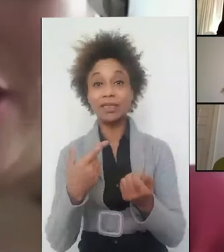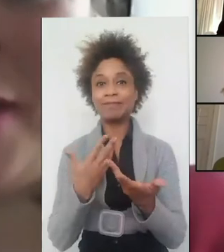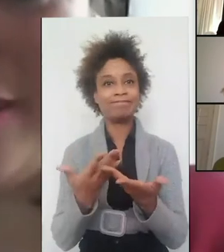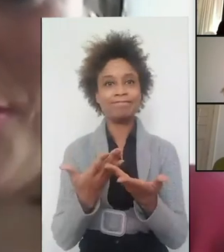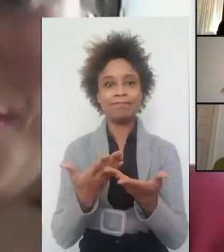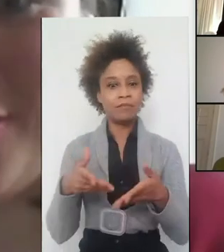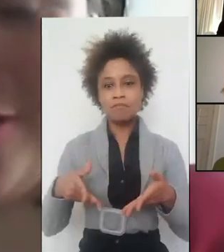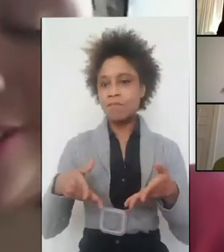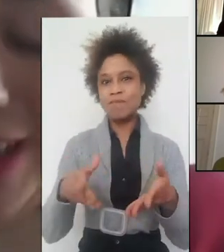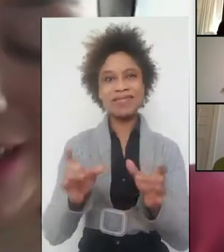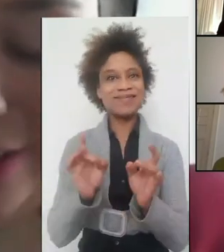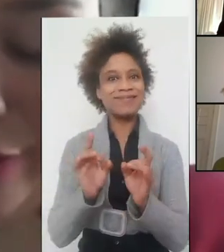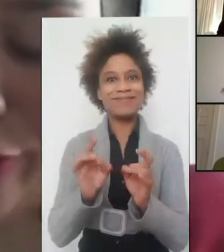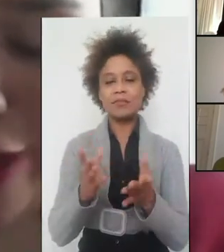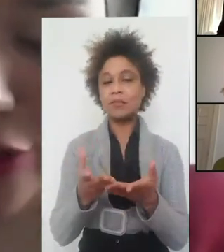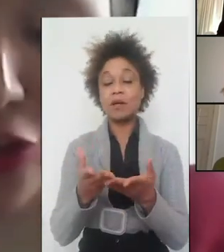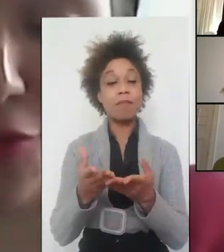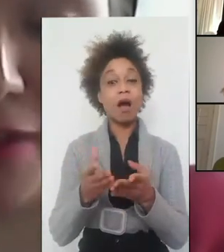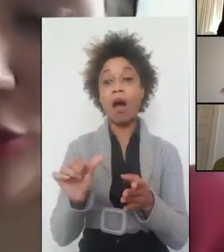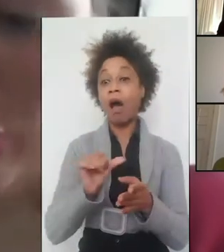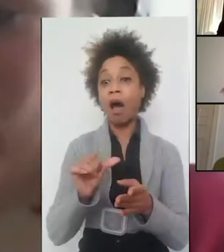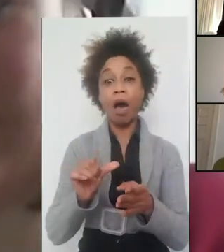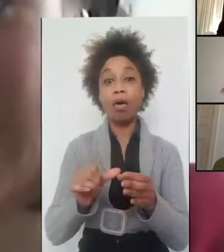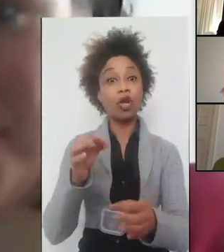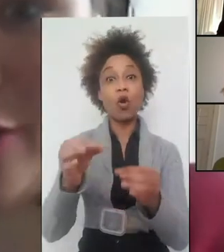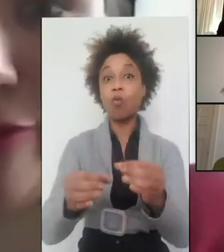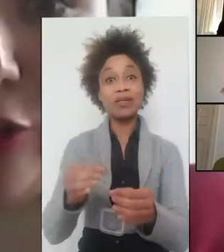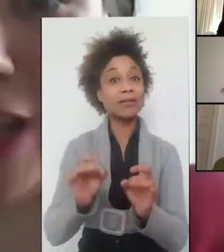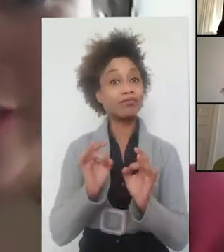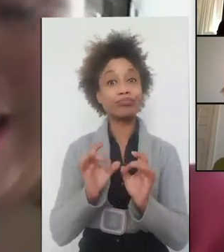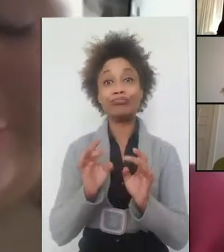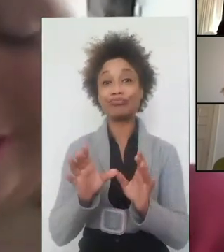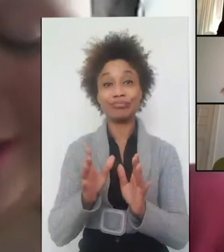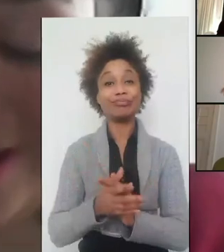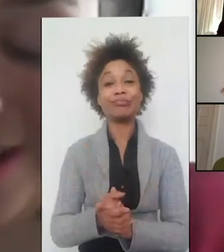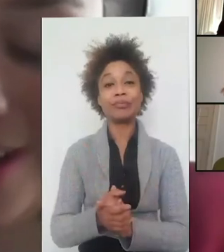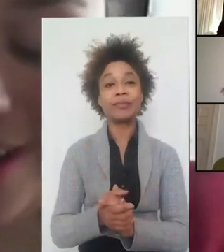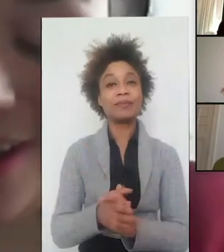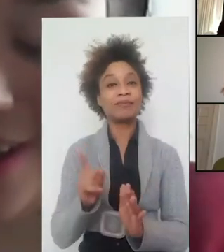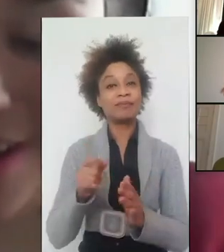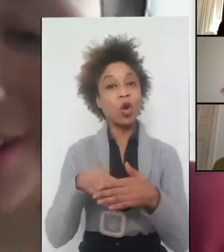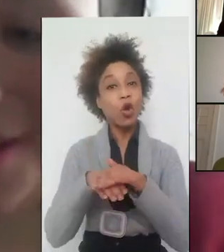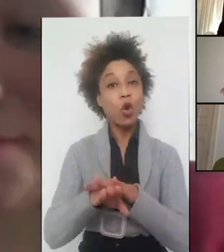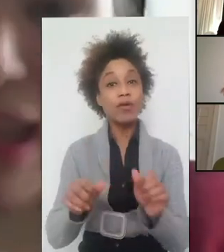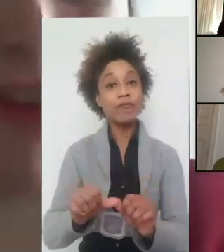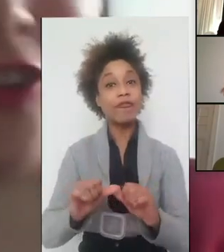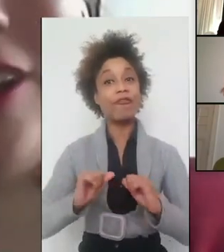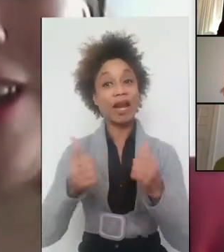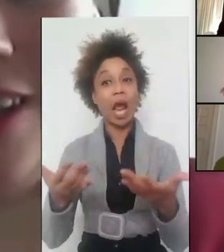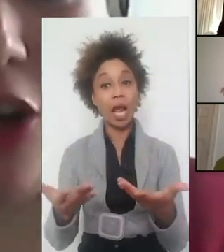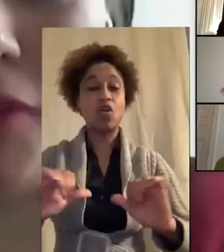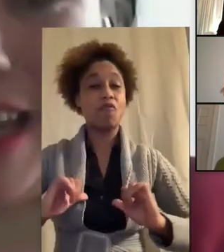mij regelmatig gebeurd dat ik vol enthousiasme door een ondernemer of een locatiehouder mee